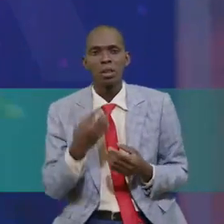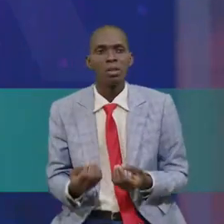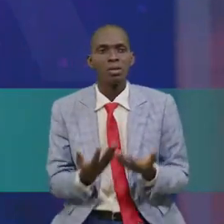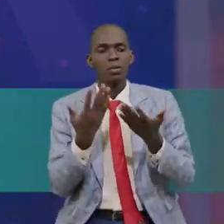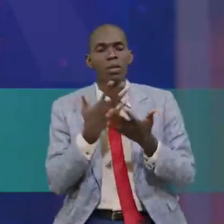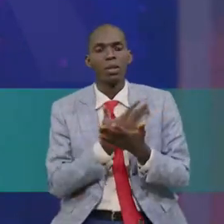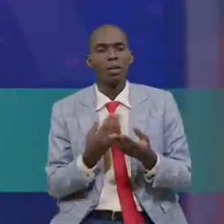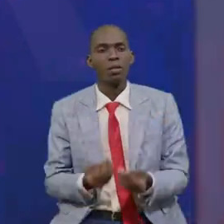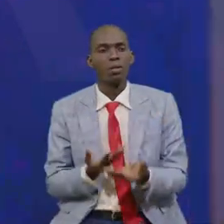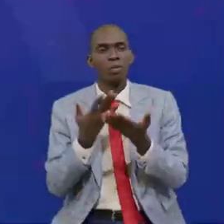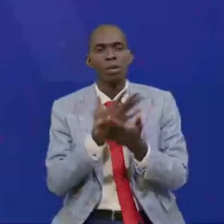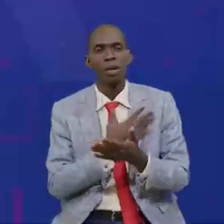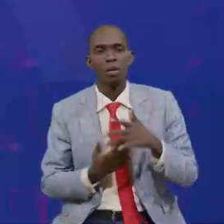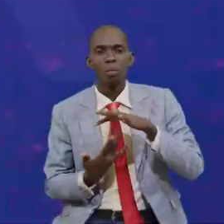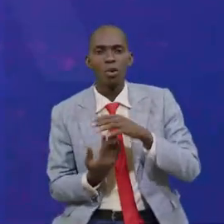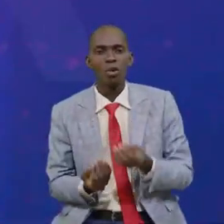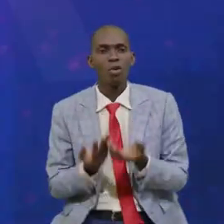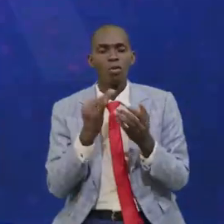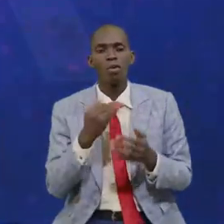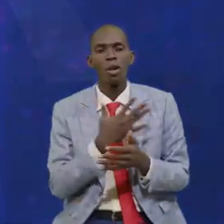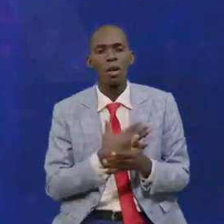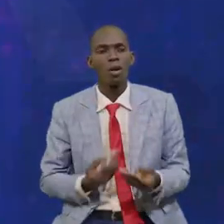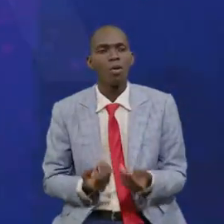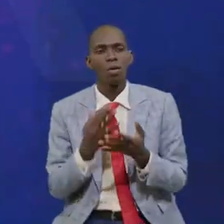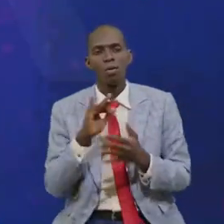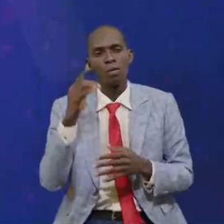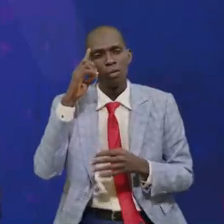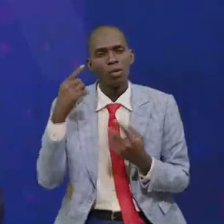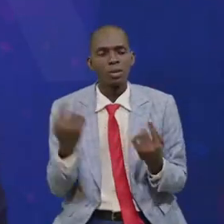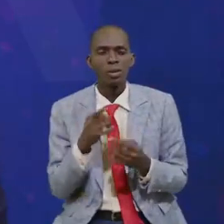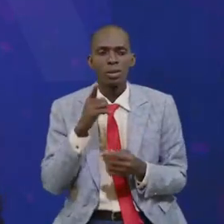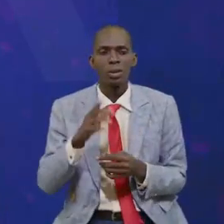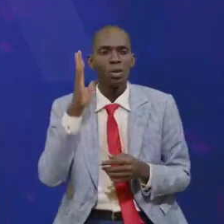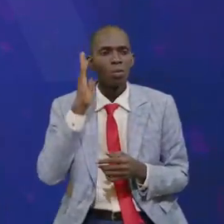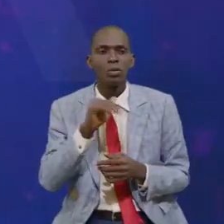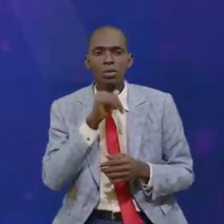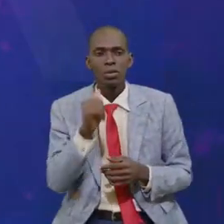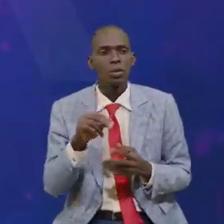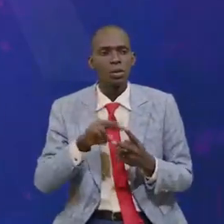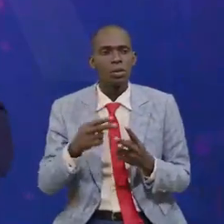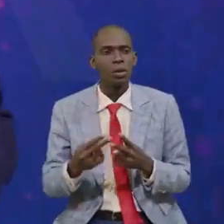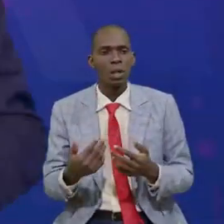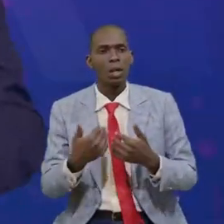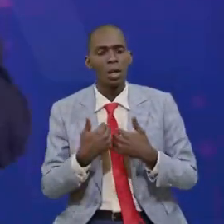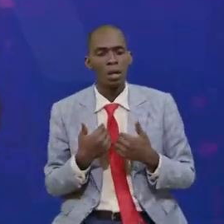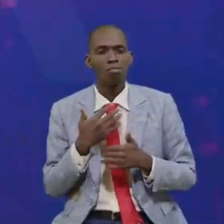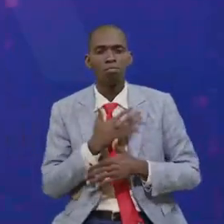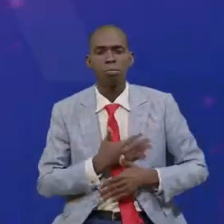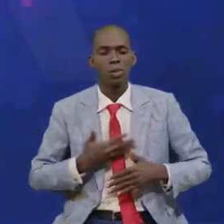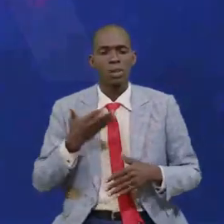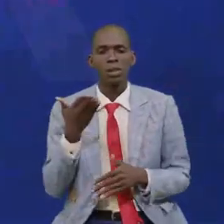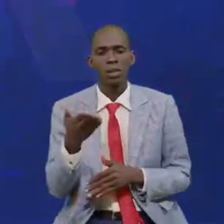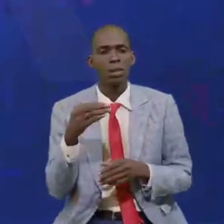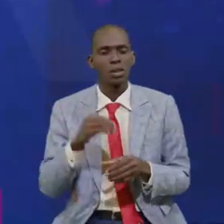voulu et tu n'as agréé ni sacrifice, ni offrande, ni holocauste, ni sacrifice pour le péché, ce qu'on offre